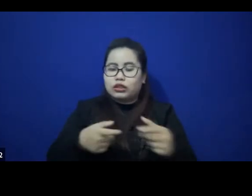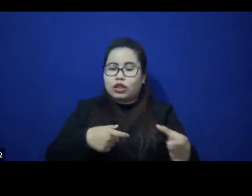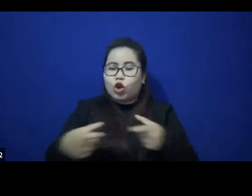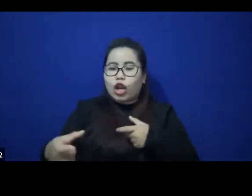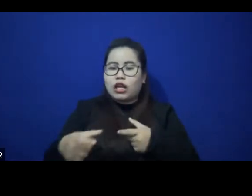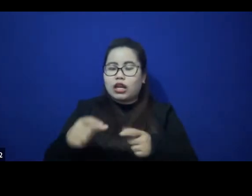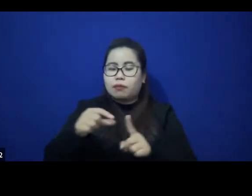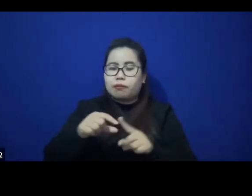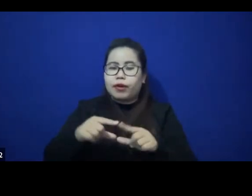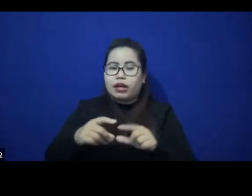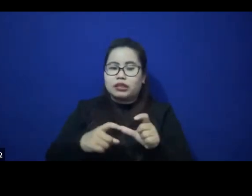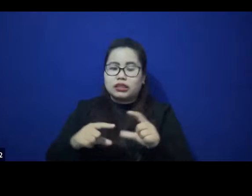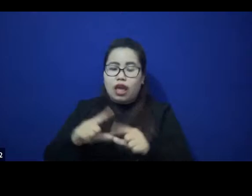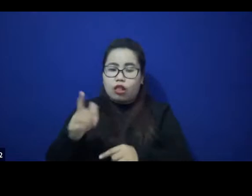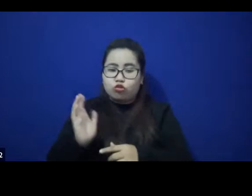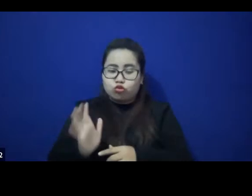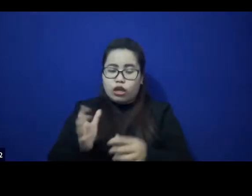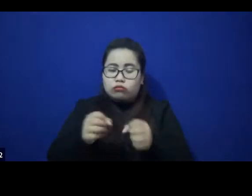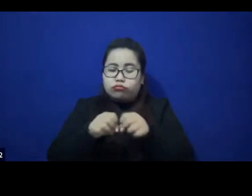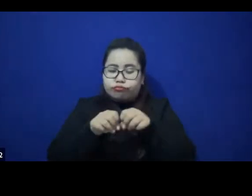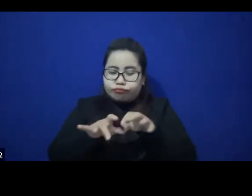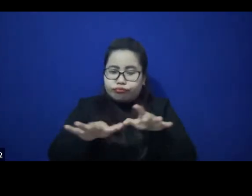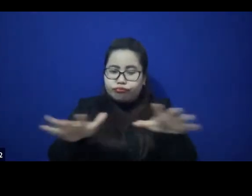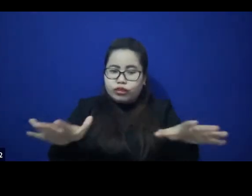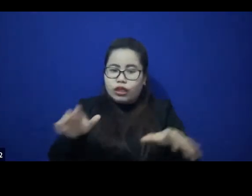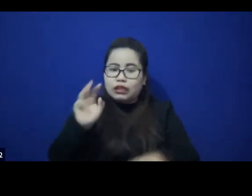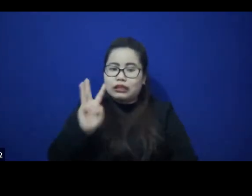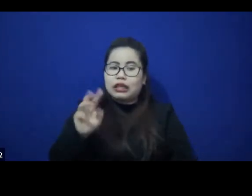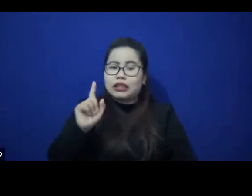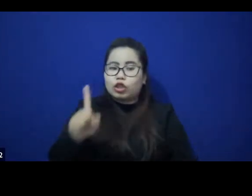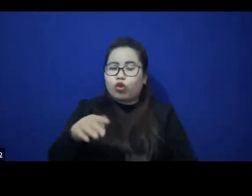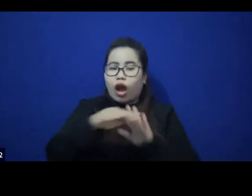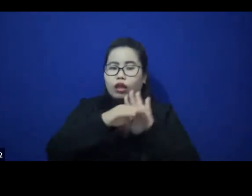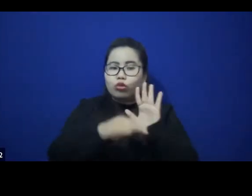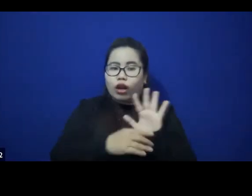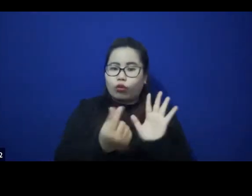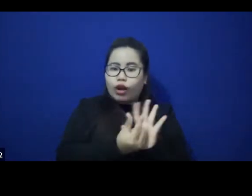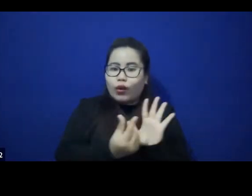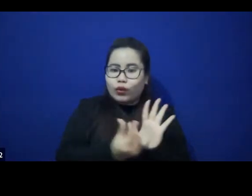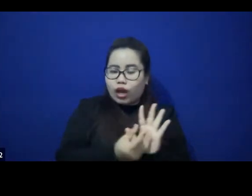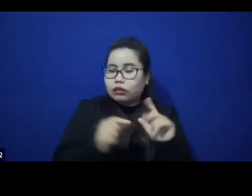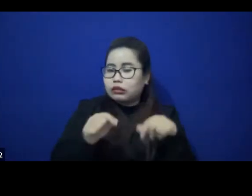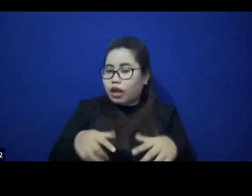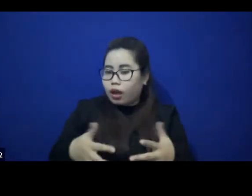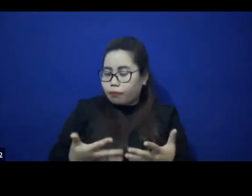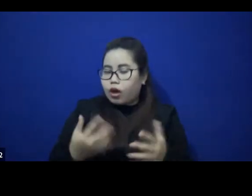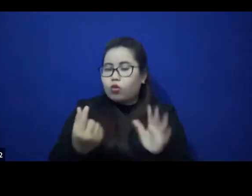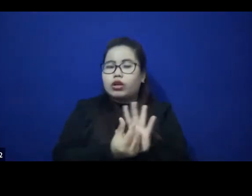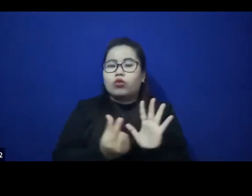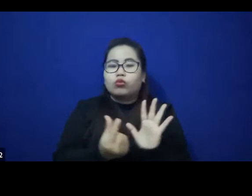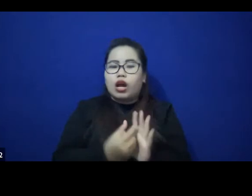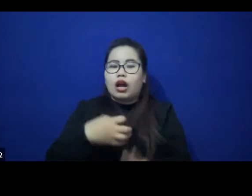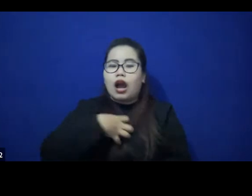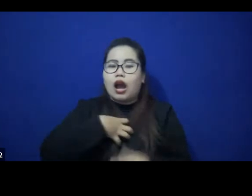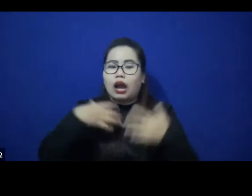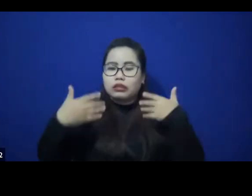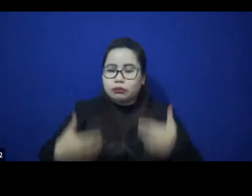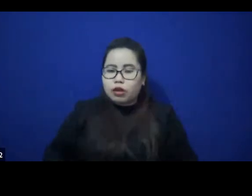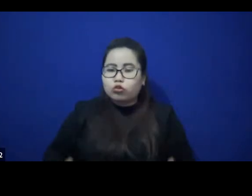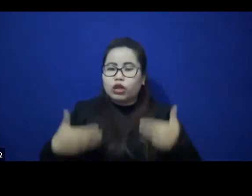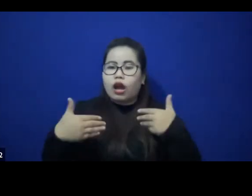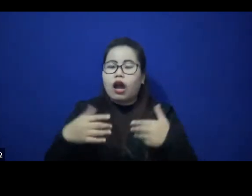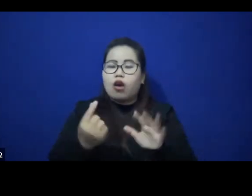yang tersebar di 31 peraturan perundang-undangan antara lain undang-undang hak asasi manusia Hai